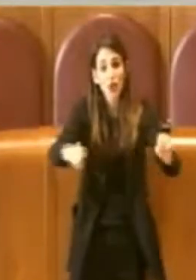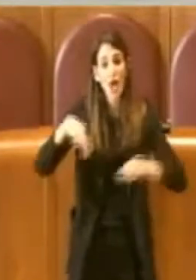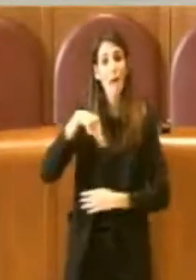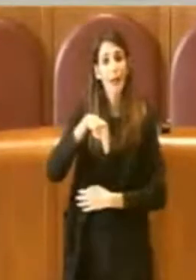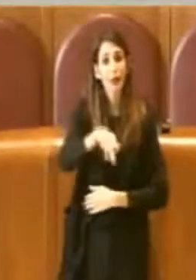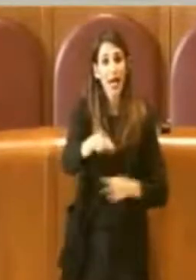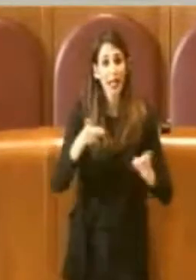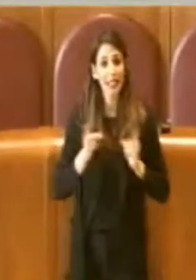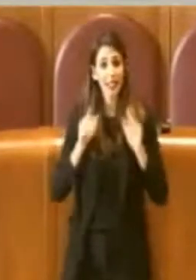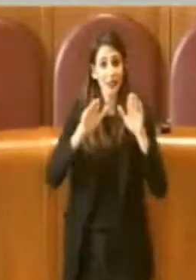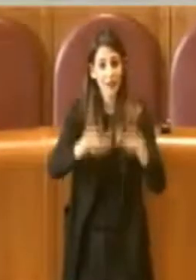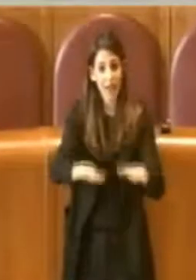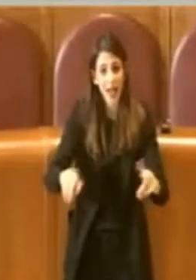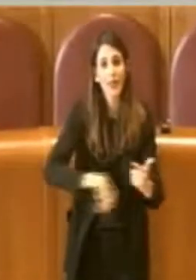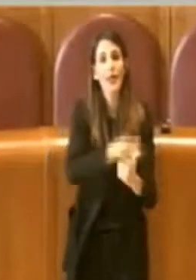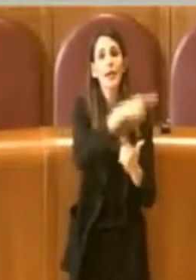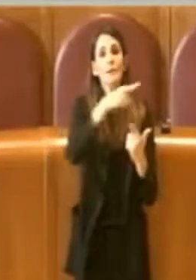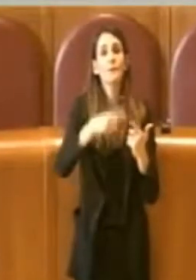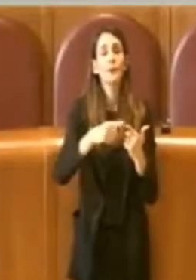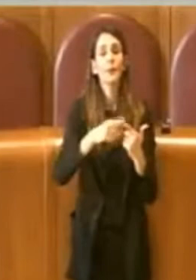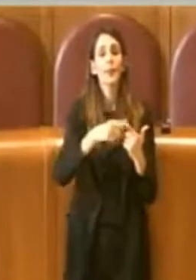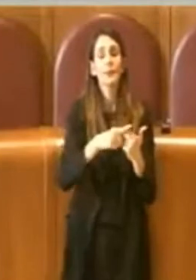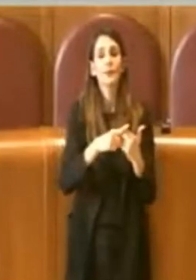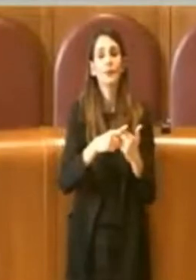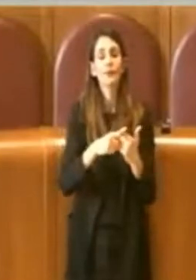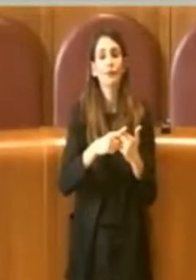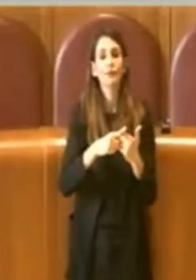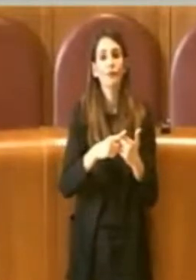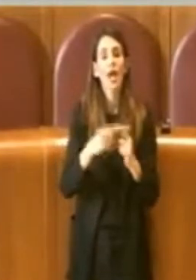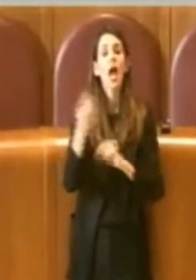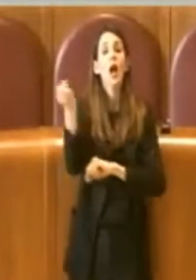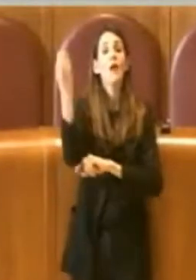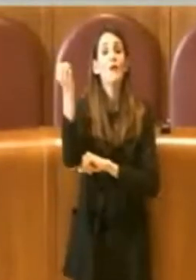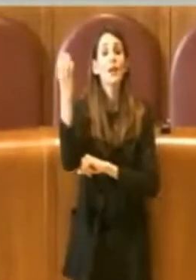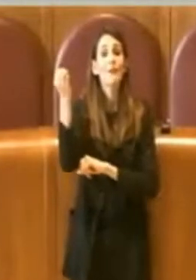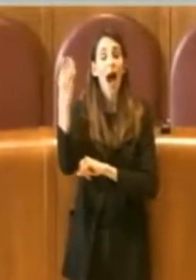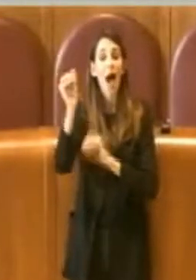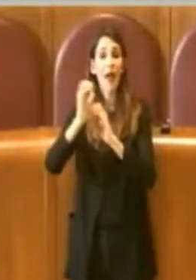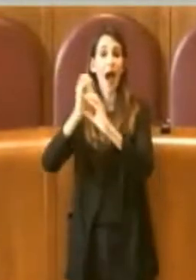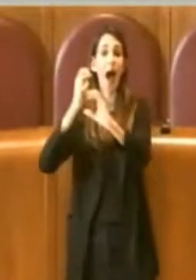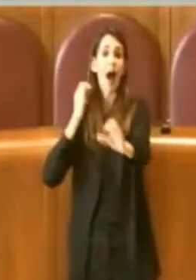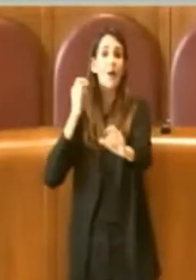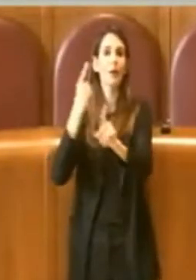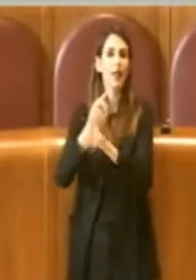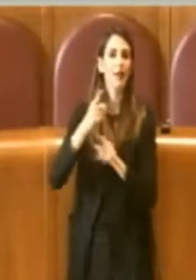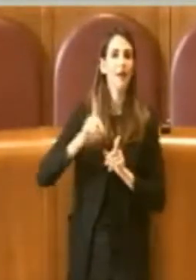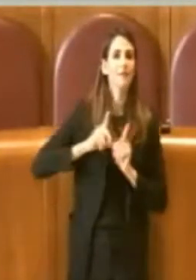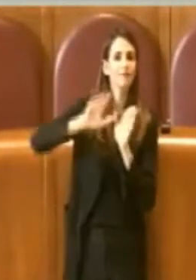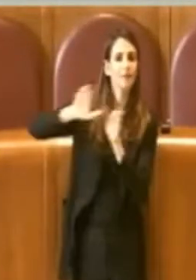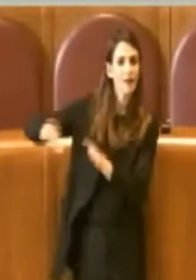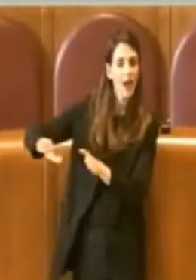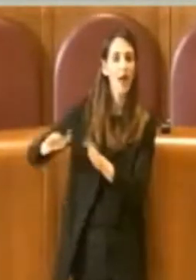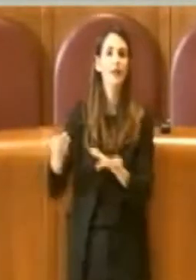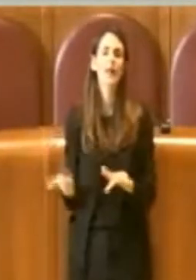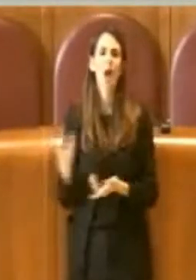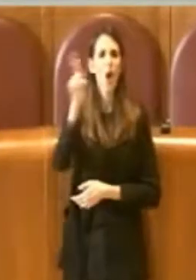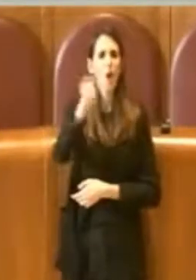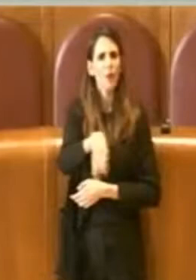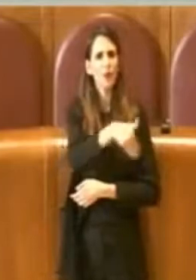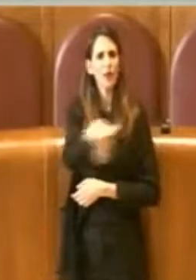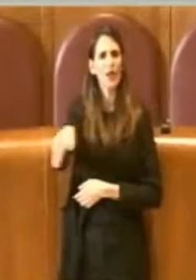mettendo in sicurezza le banchine di fermata degli autobus, cosa anche che stiamo facendo, mi viene in mente a Via Tuscolana in occasione della tanto